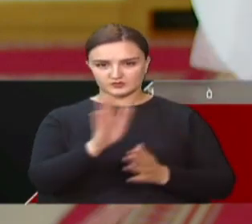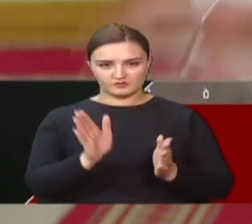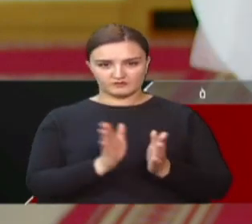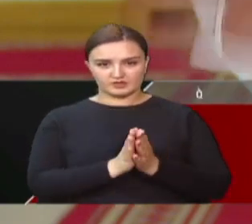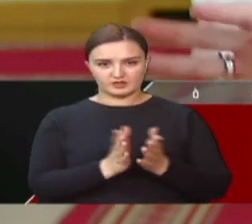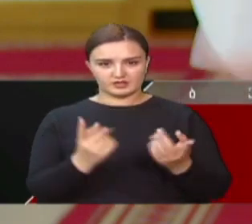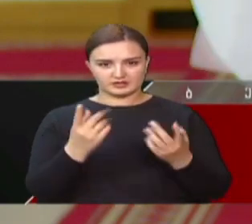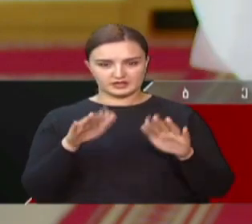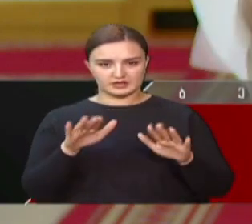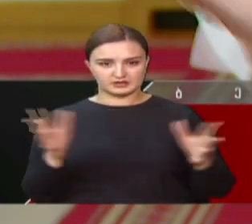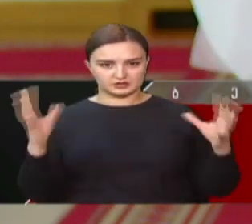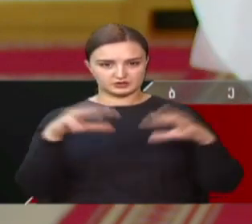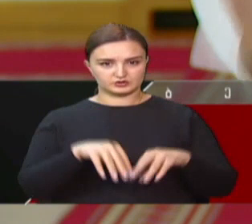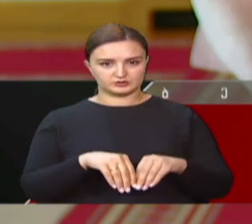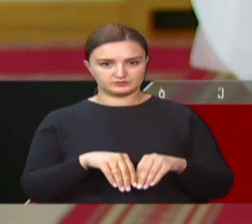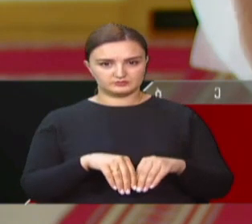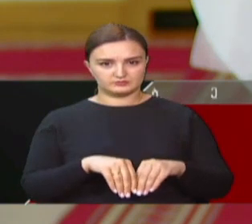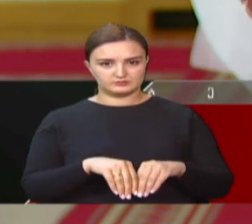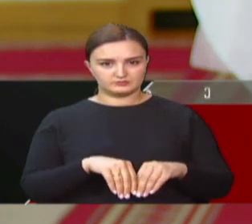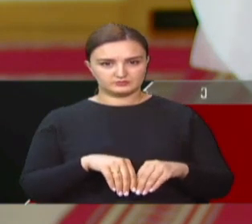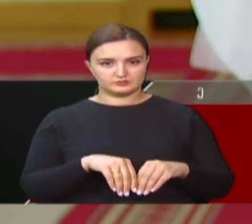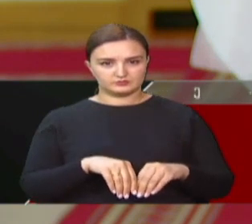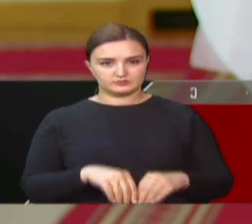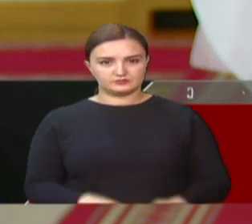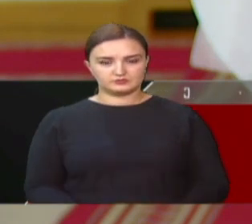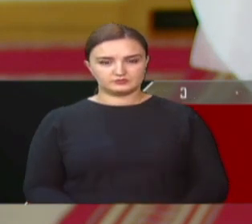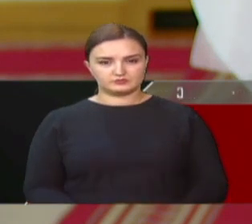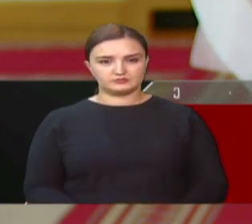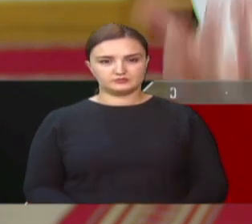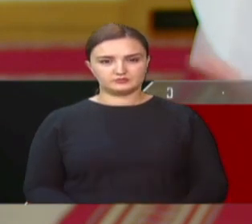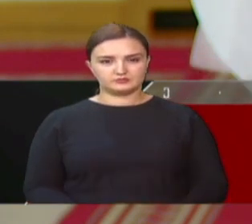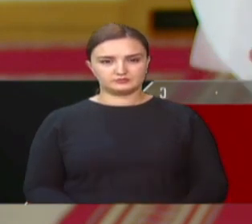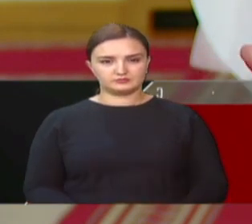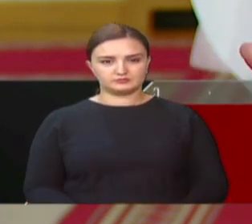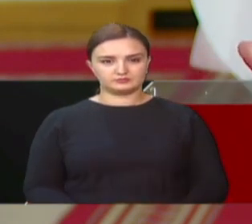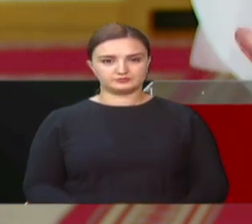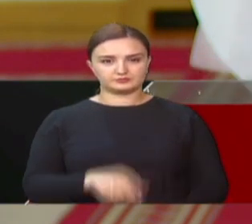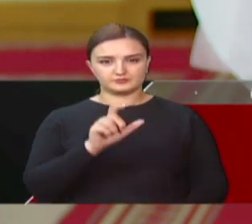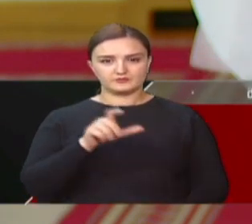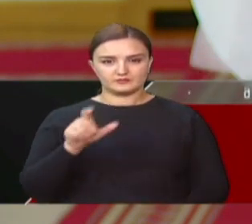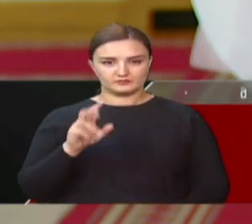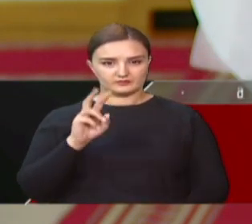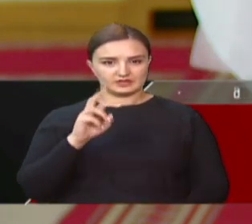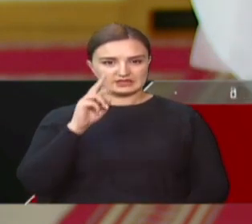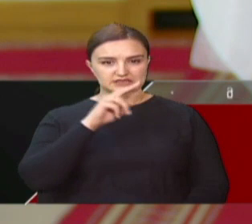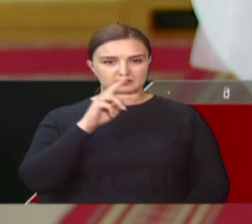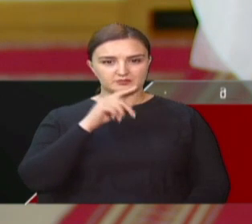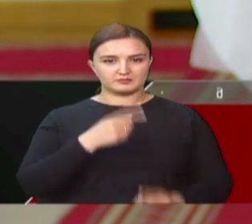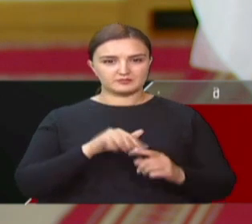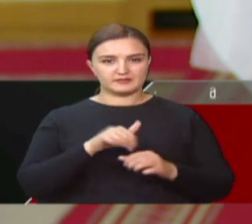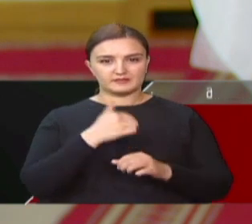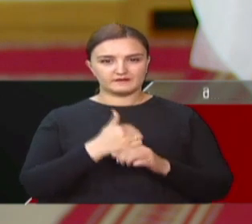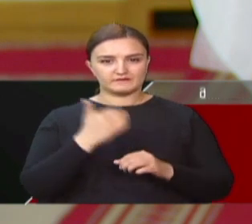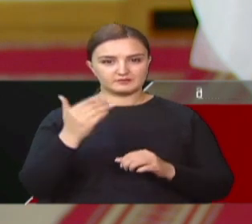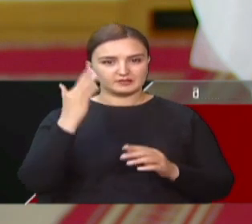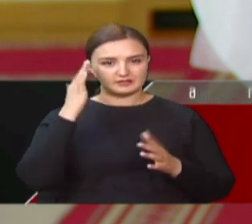ყავთ ერთად ესე ჩაყრილი და რაღაცნაირად ესე ურევენ შემდეგ და გამოედინება ეს ტოქსინები და ადამიანებს წამლავენ. ამ დროს თავარი მათი ამოცანა